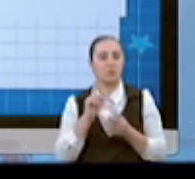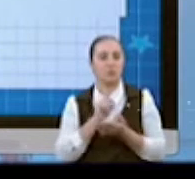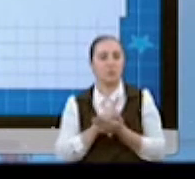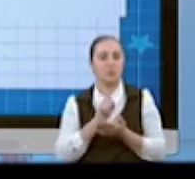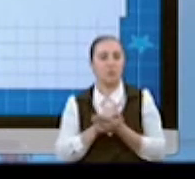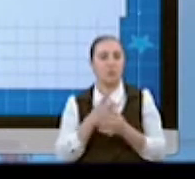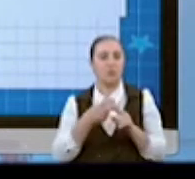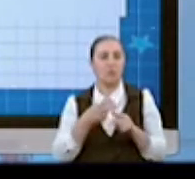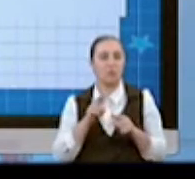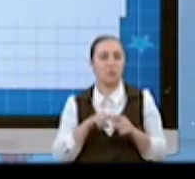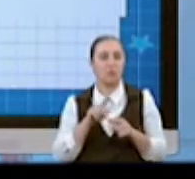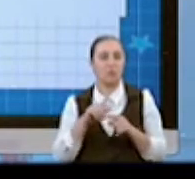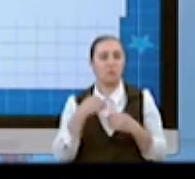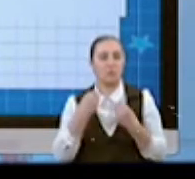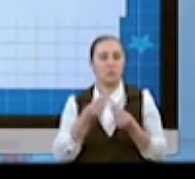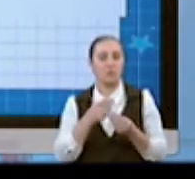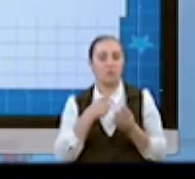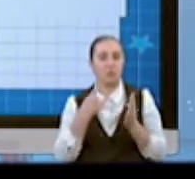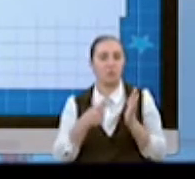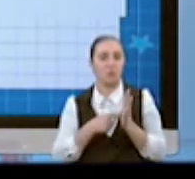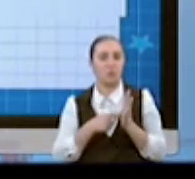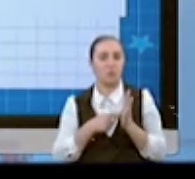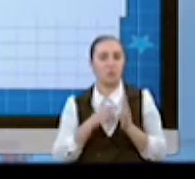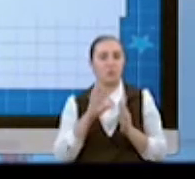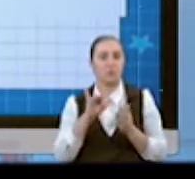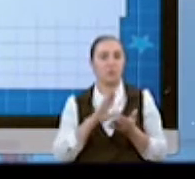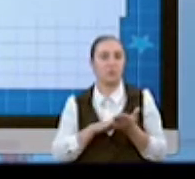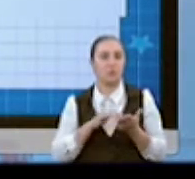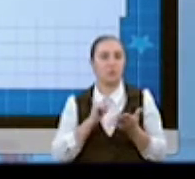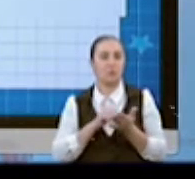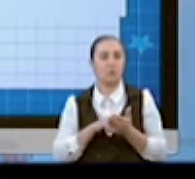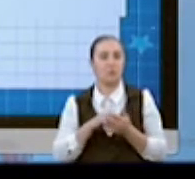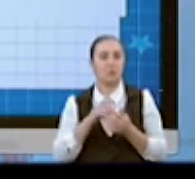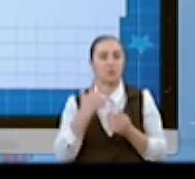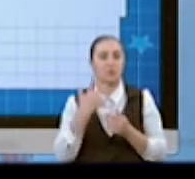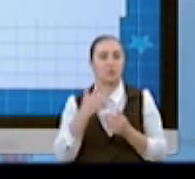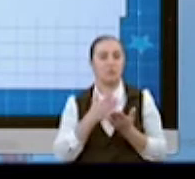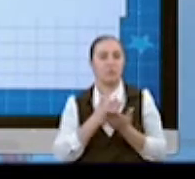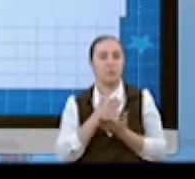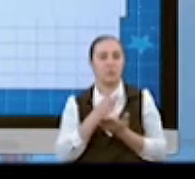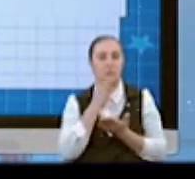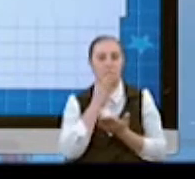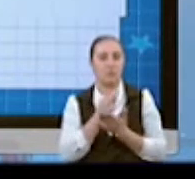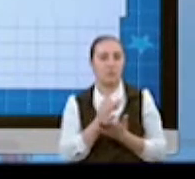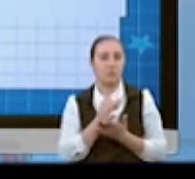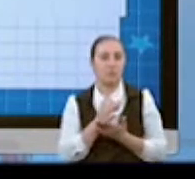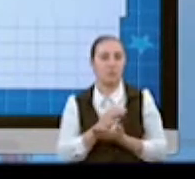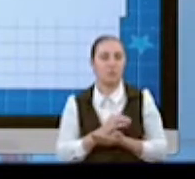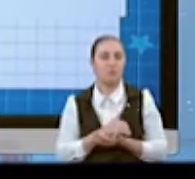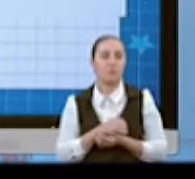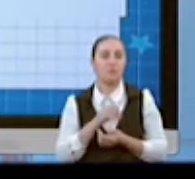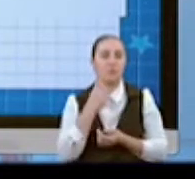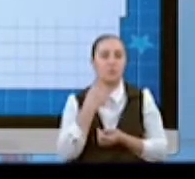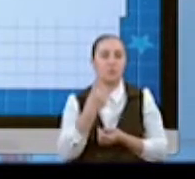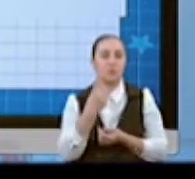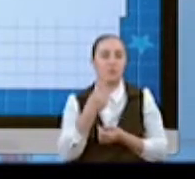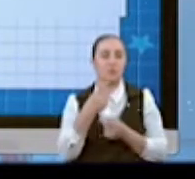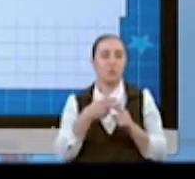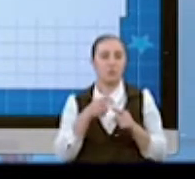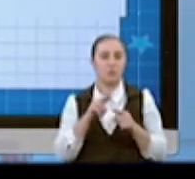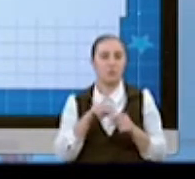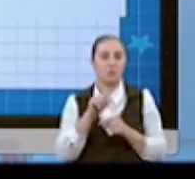задания, в которых задается вопрос и называются 3 варианта ответов, один